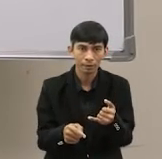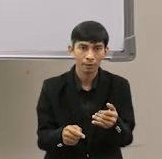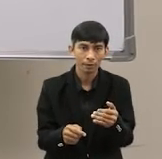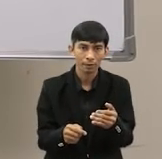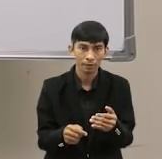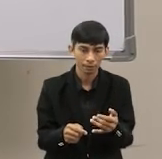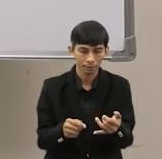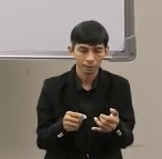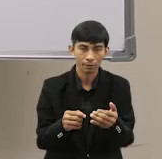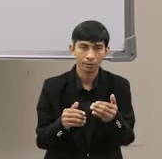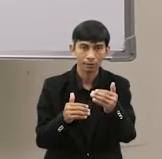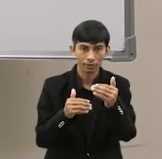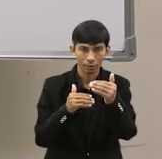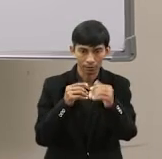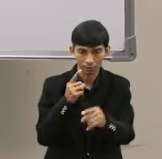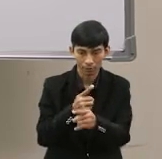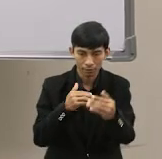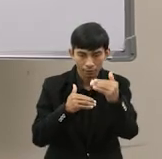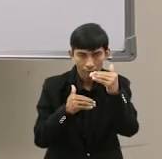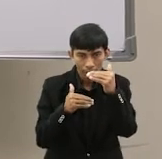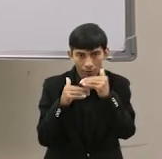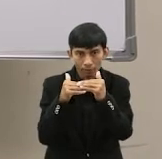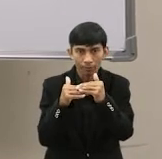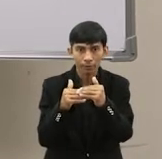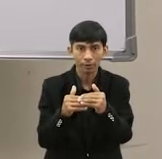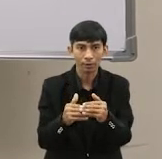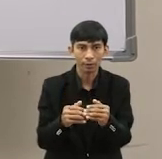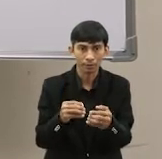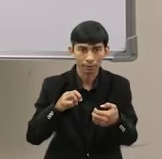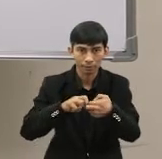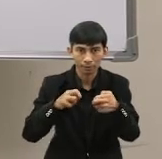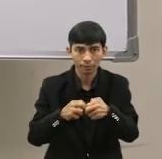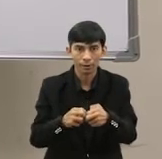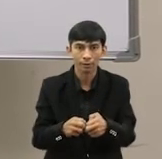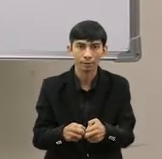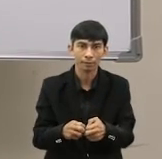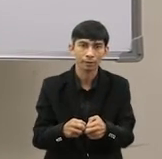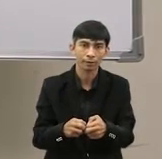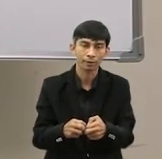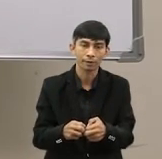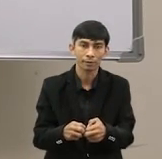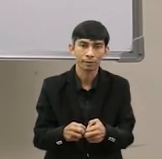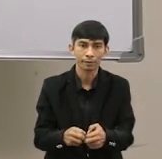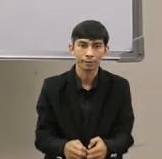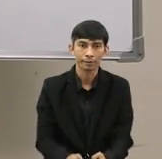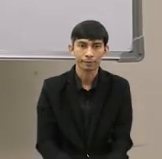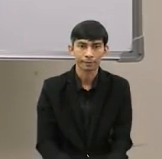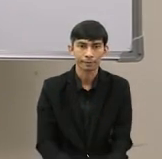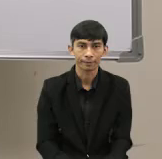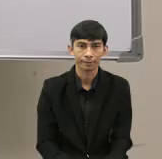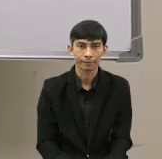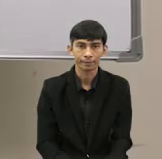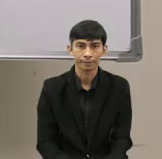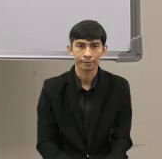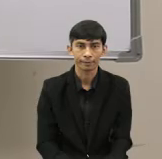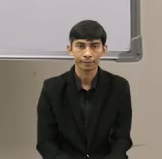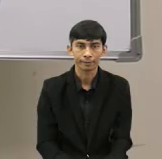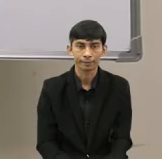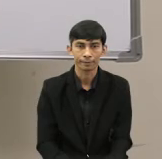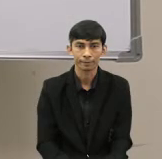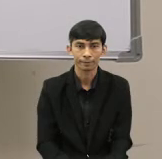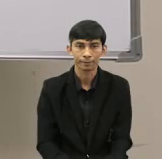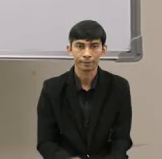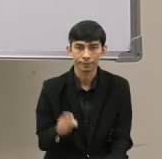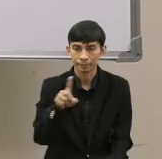tái còn nót nơi chấm nót bá nhà chúng ta con thử chào xua dạng mạch đầm bây ôi vì sợ tự nâng là bạc